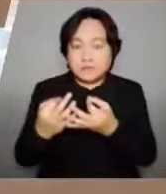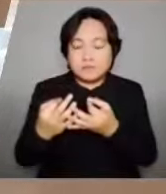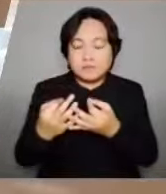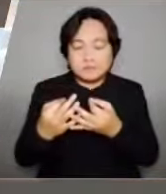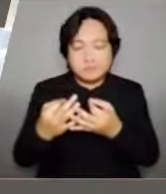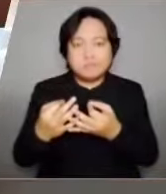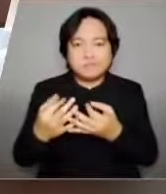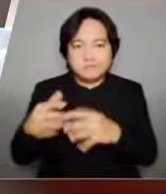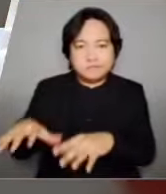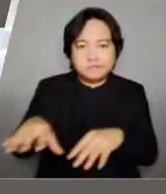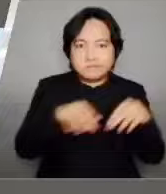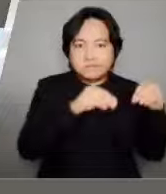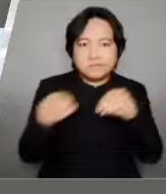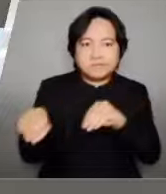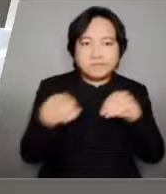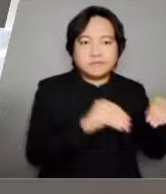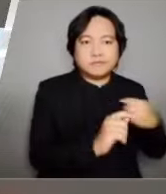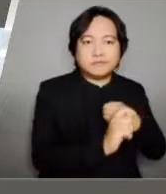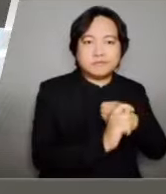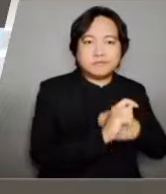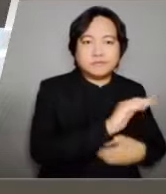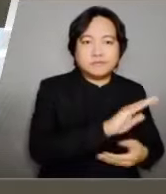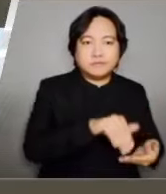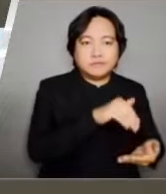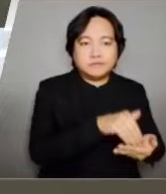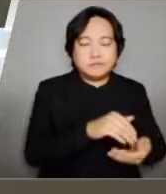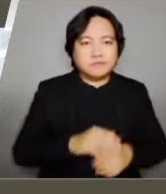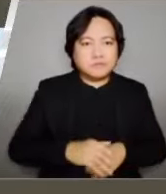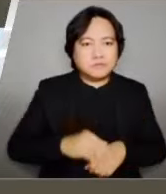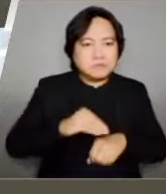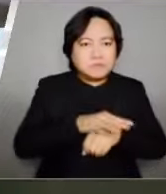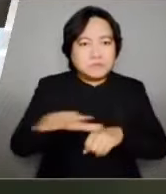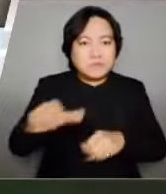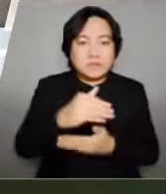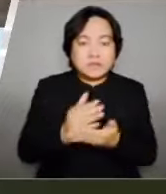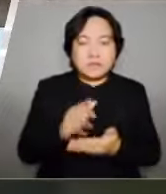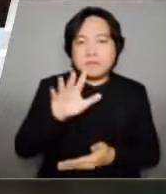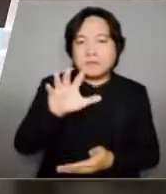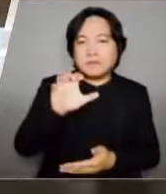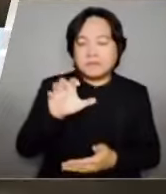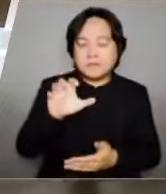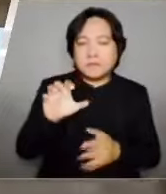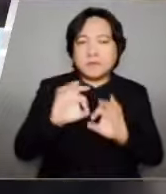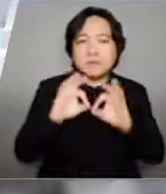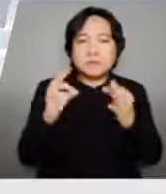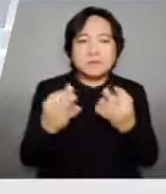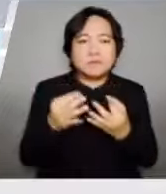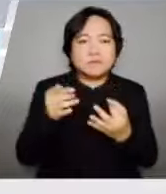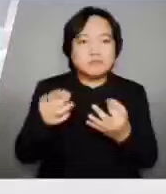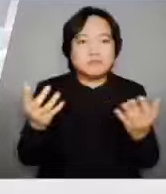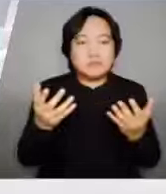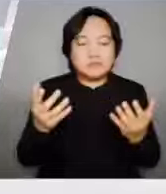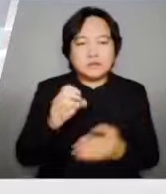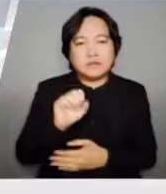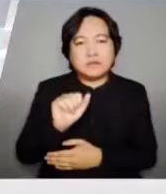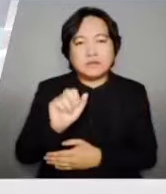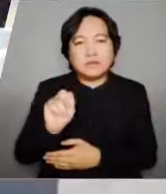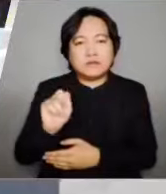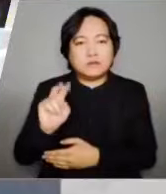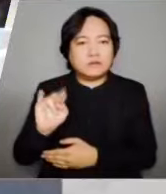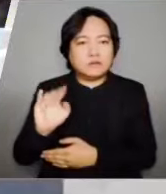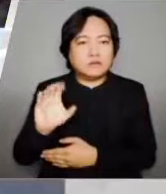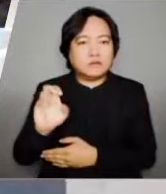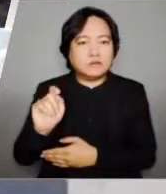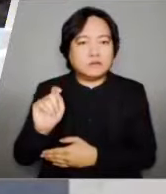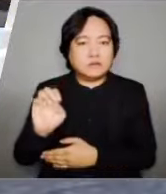pagbaha. Apektado rin ang pagbaha ang mahigit 500 pamilya sa tourist town ng San Vicente. Nagka-landslide pa sa barangay